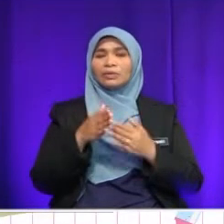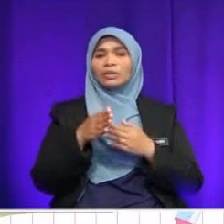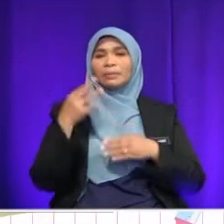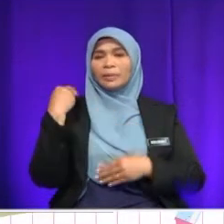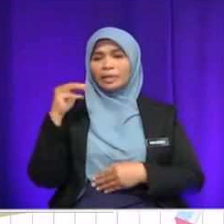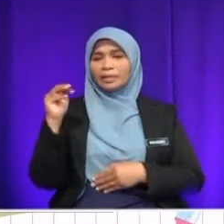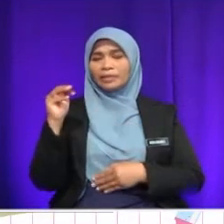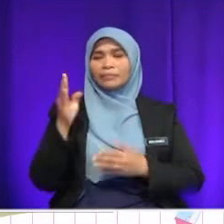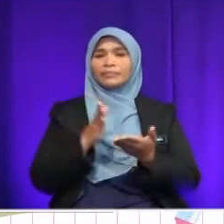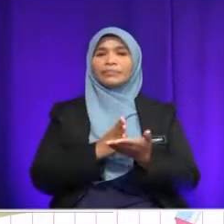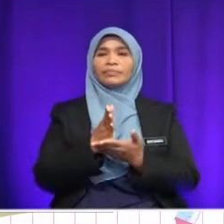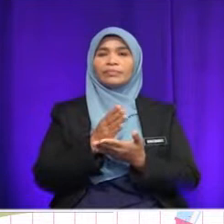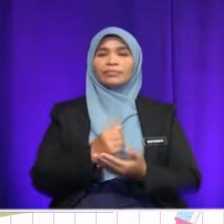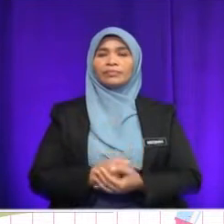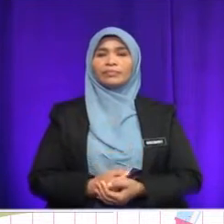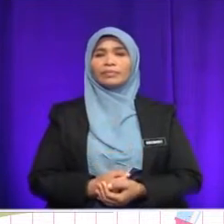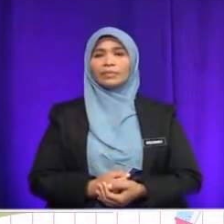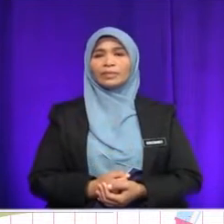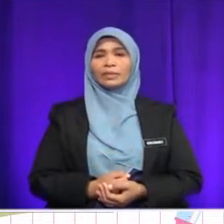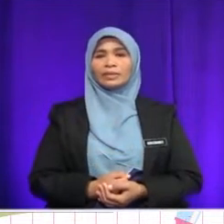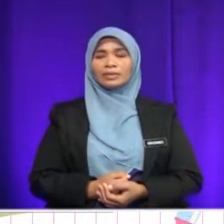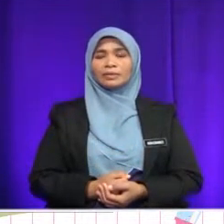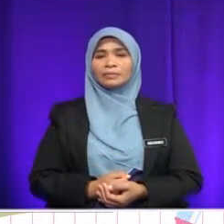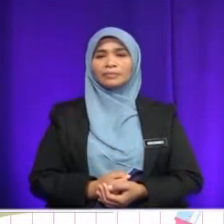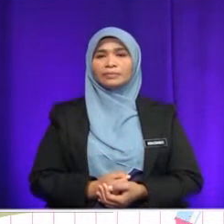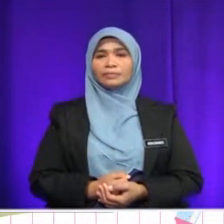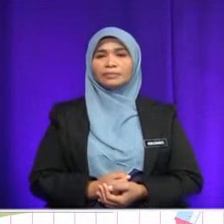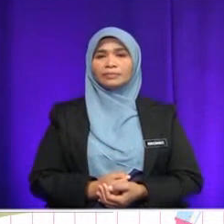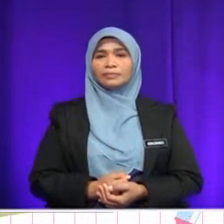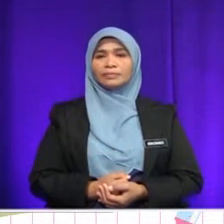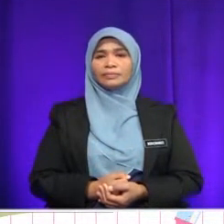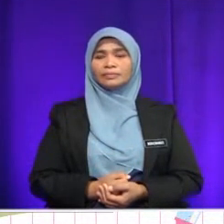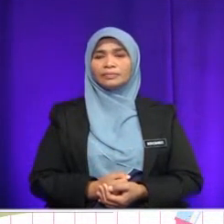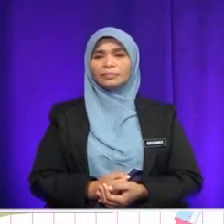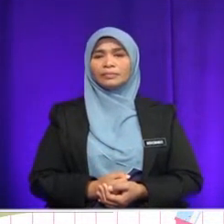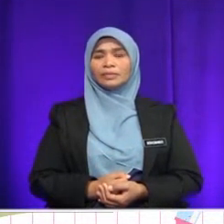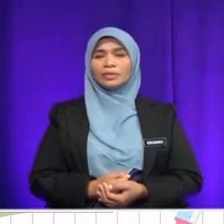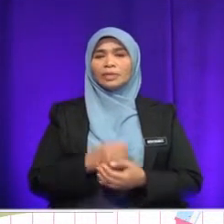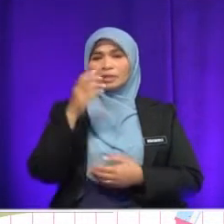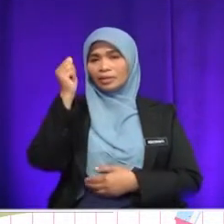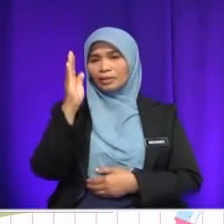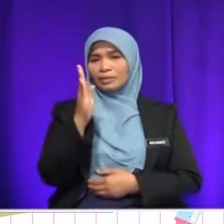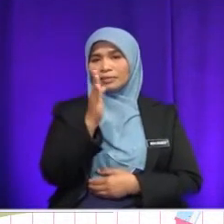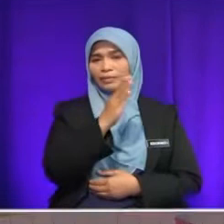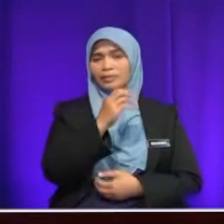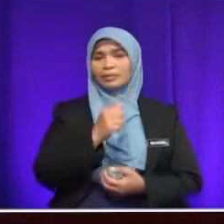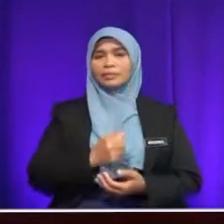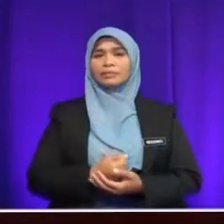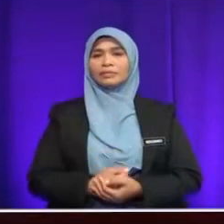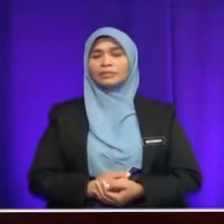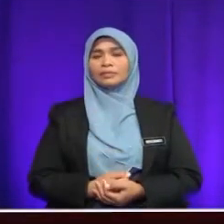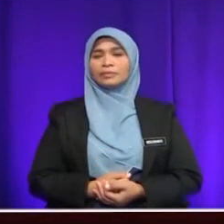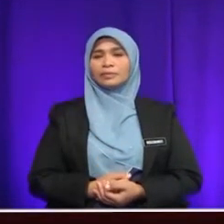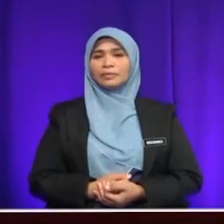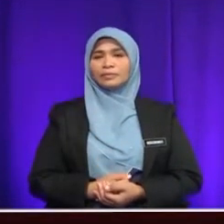seterusnya. Sofia, akhir dah. Okey, teruskan Sofia. Lahum syarabun min